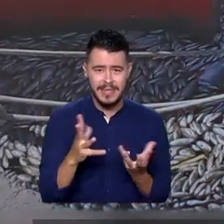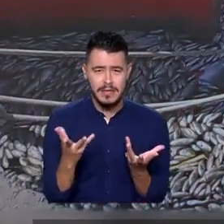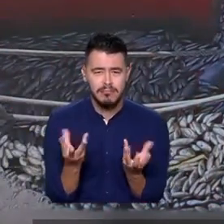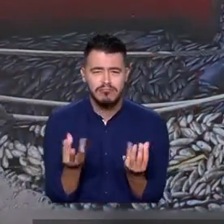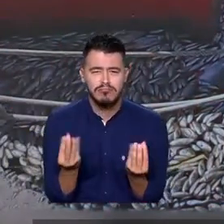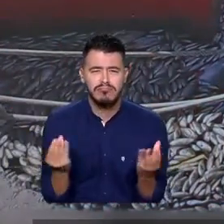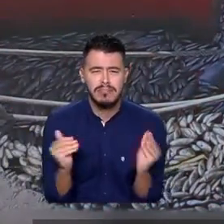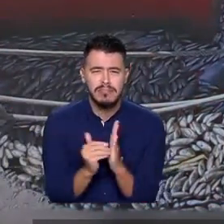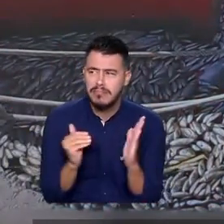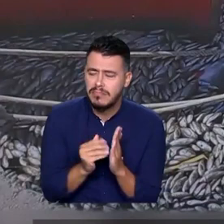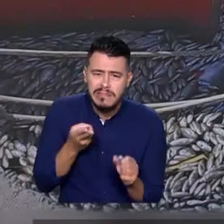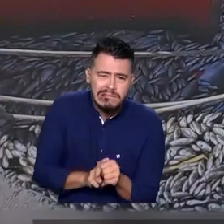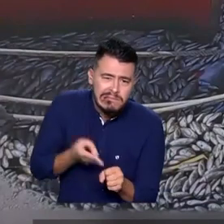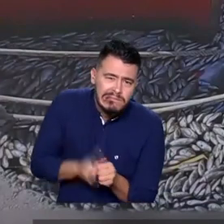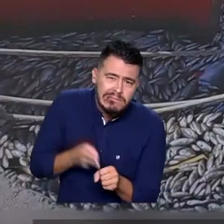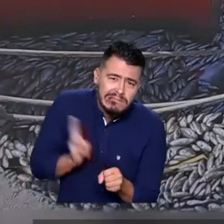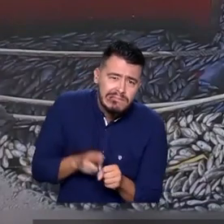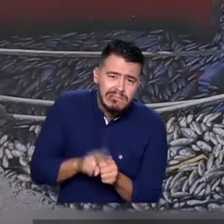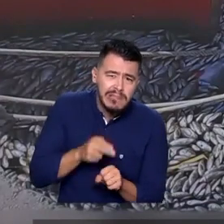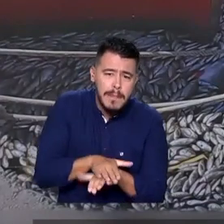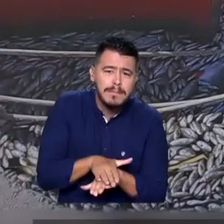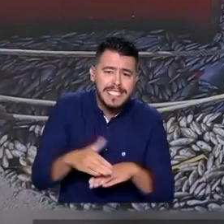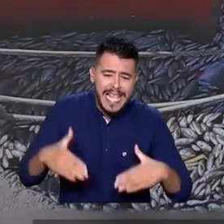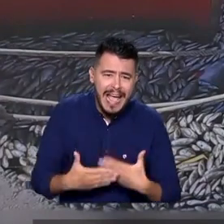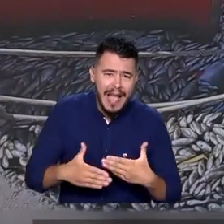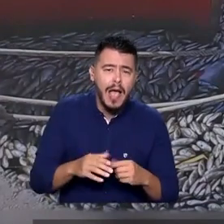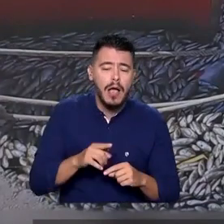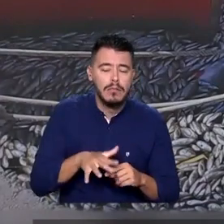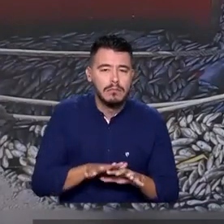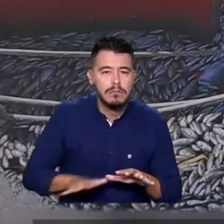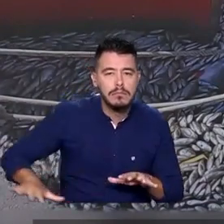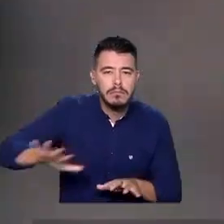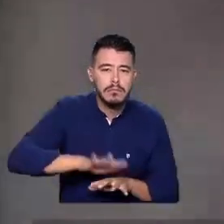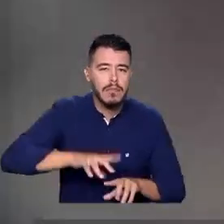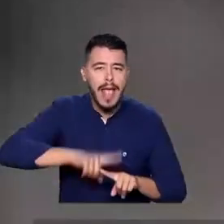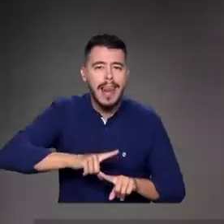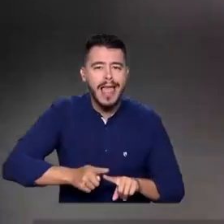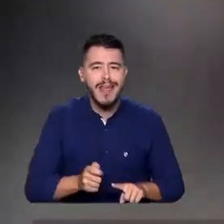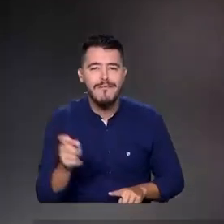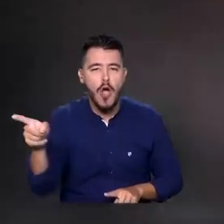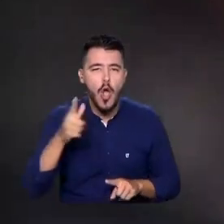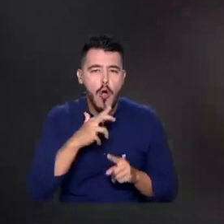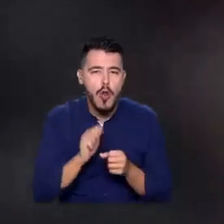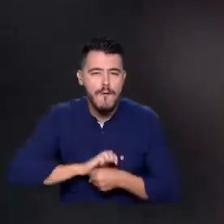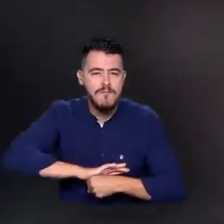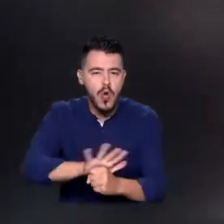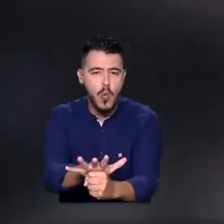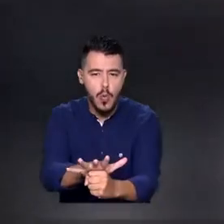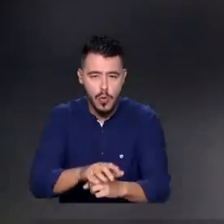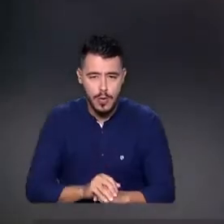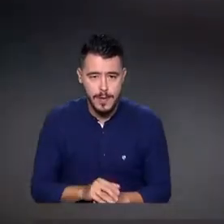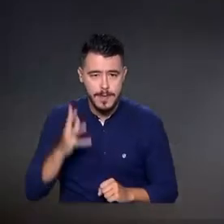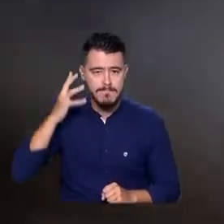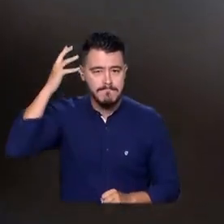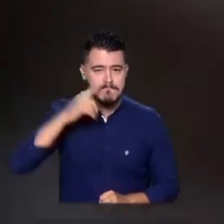washed up on the shores of Pagasitikos Gulf in Greece over the last few days. Experts believe that heavy storms last year that